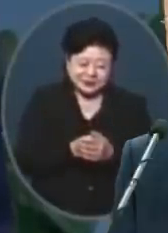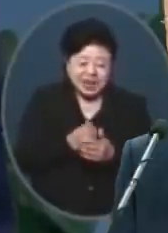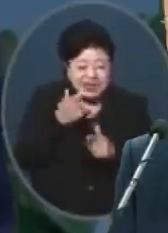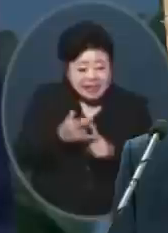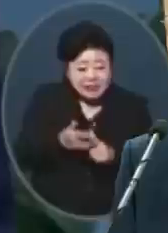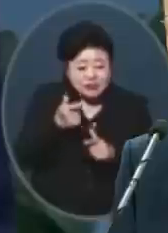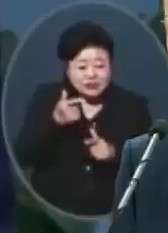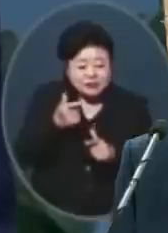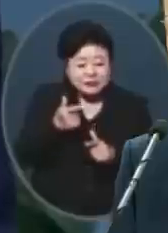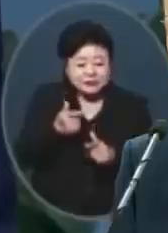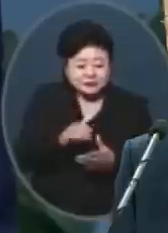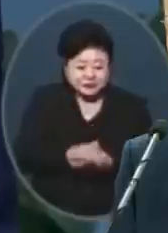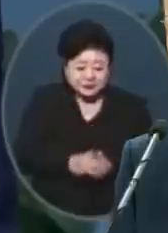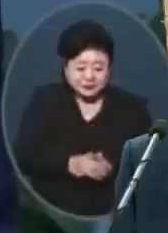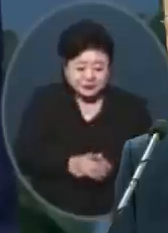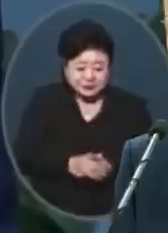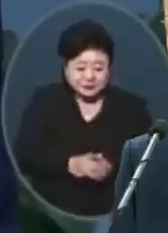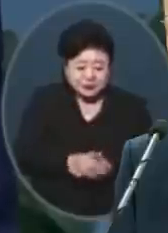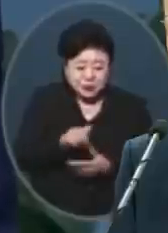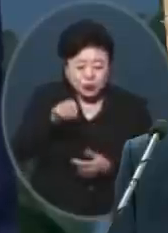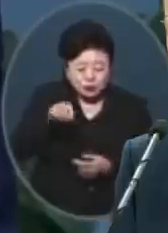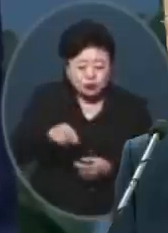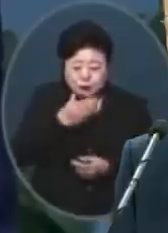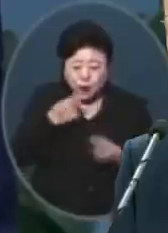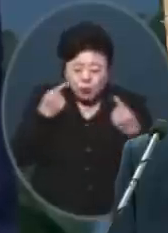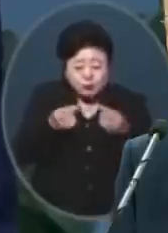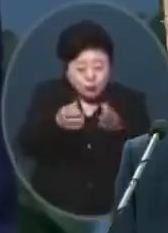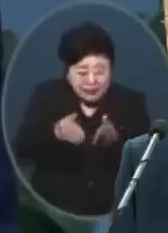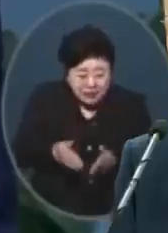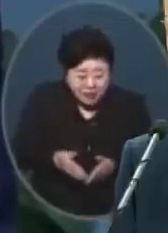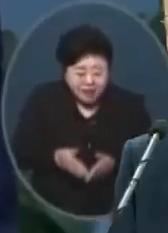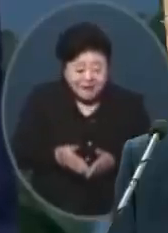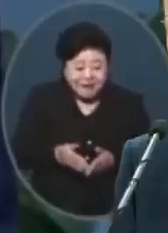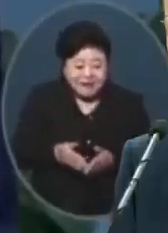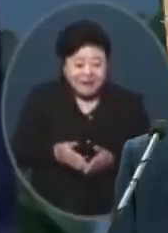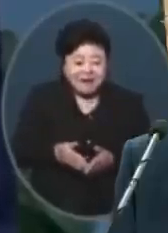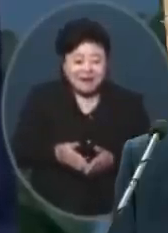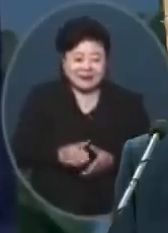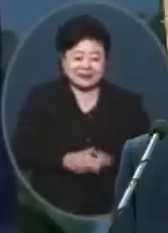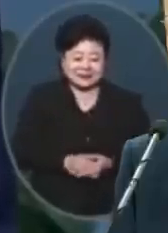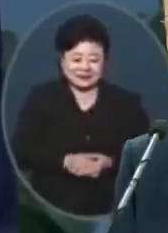예수 믿는 것은 우중복음을 통해서